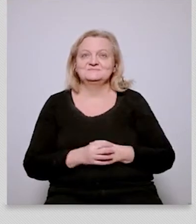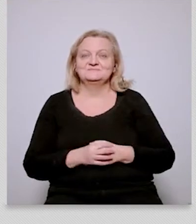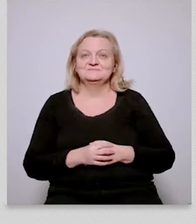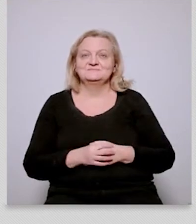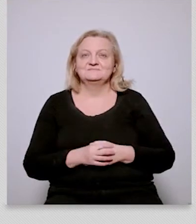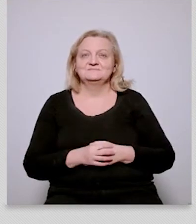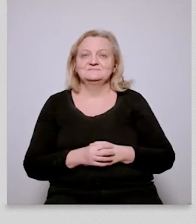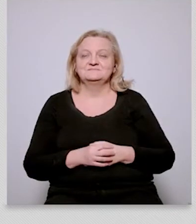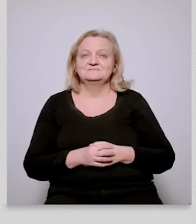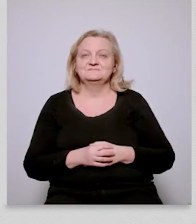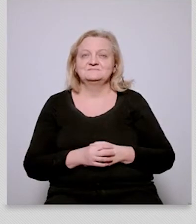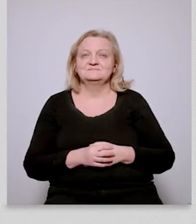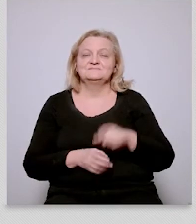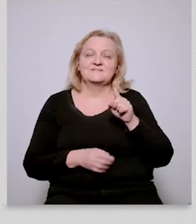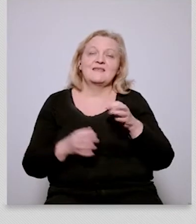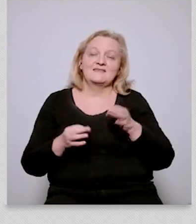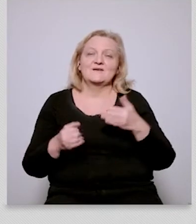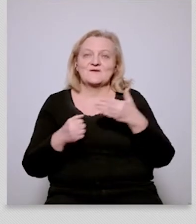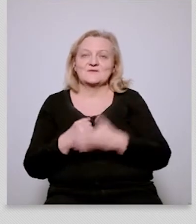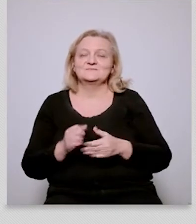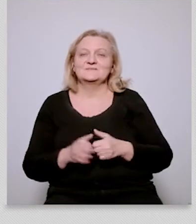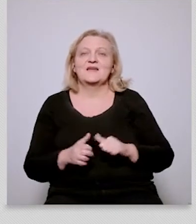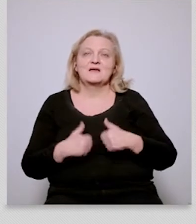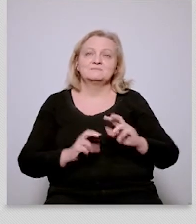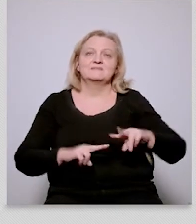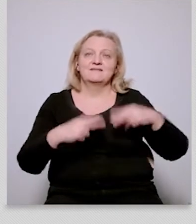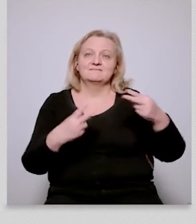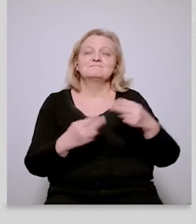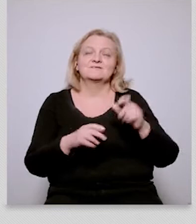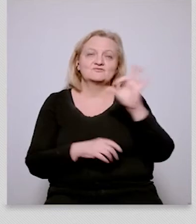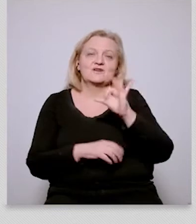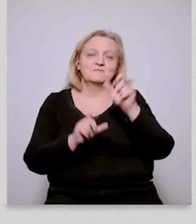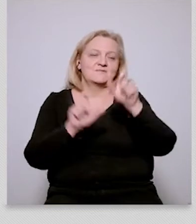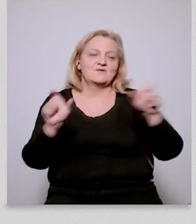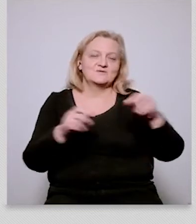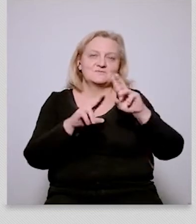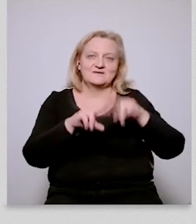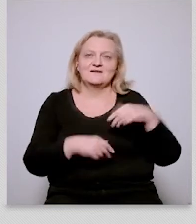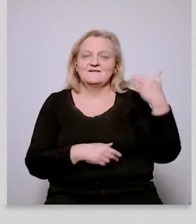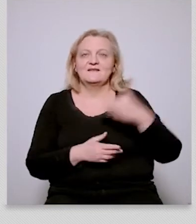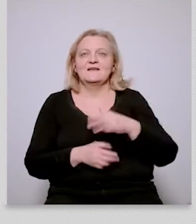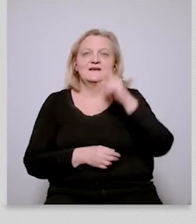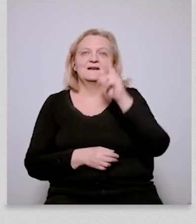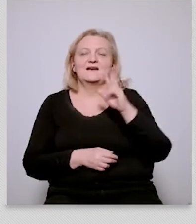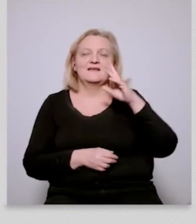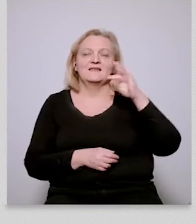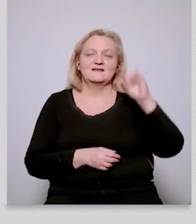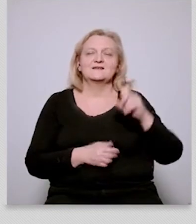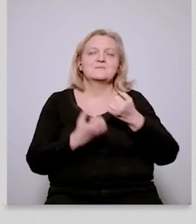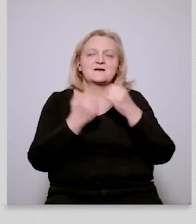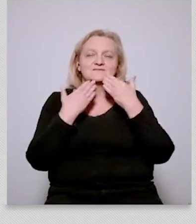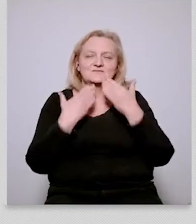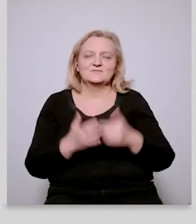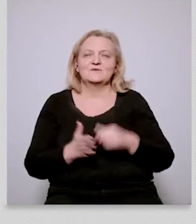ale może na tym zakończę żeby dać szansę pozostałym osobom Katryn bardzo ci dziękuję